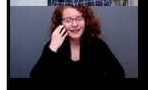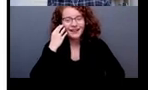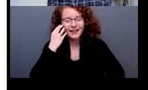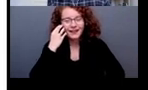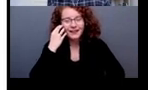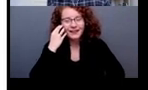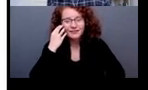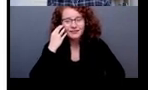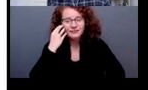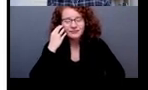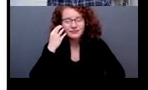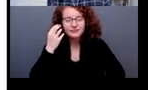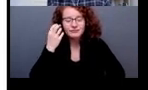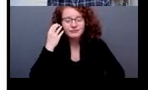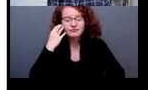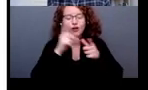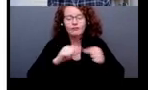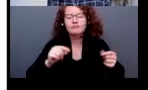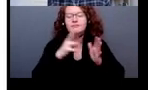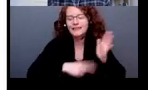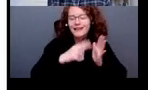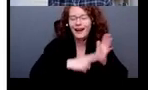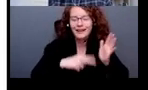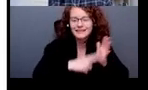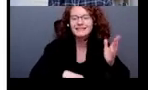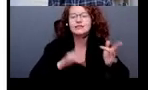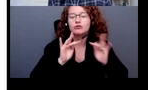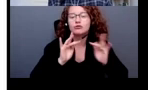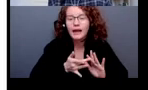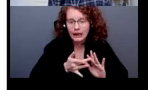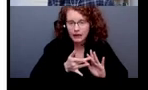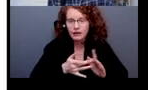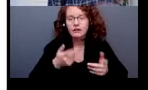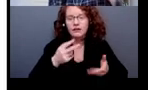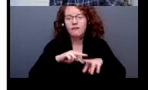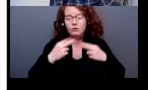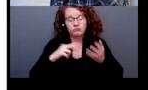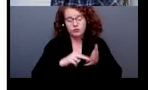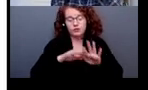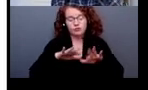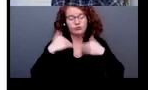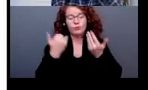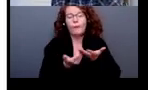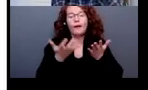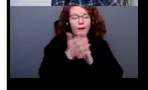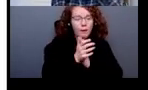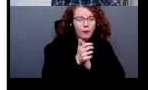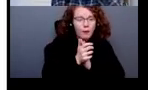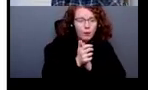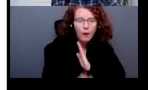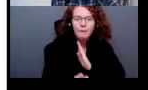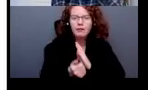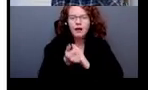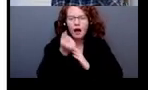d'une littératie numérique, hein, c'est-à-dire d'un ensemble de compétences qui peuvent s'acquérir sur le fonctionnement